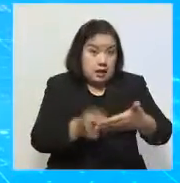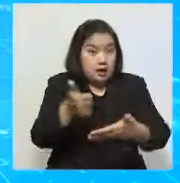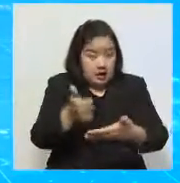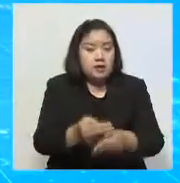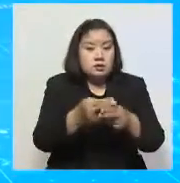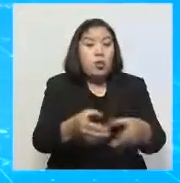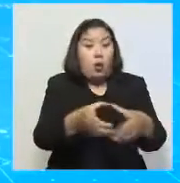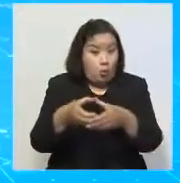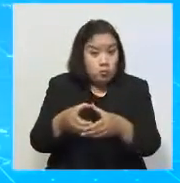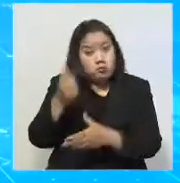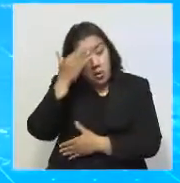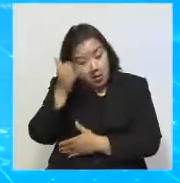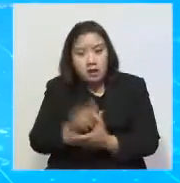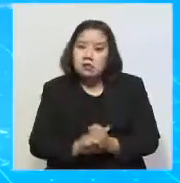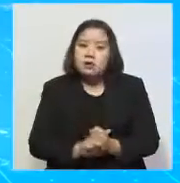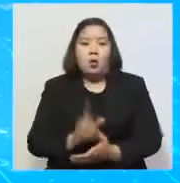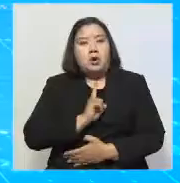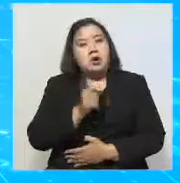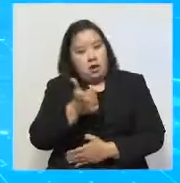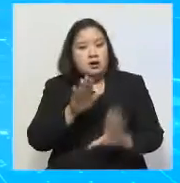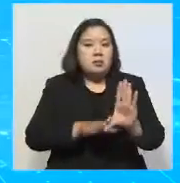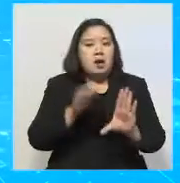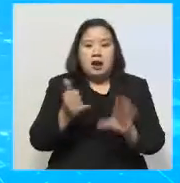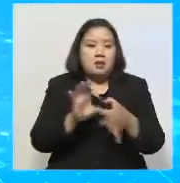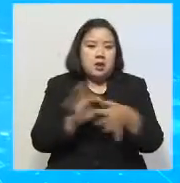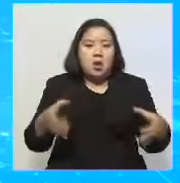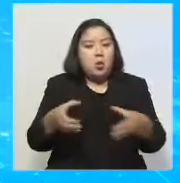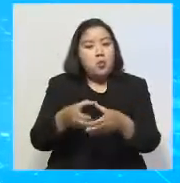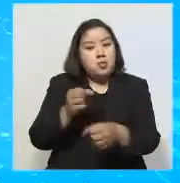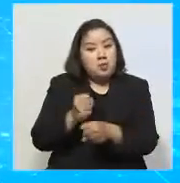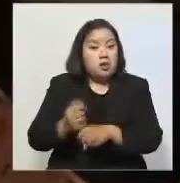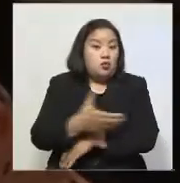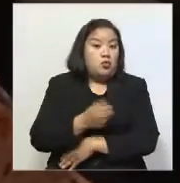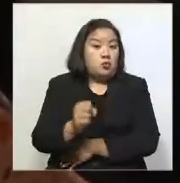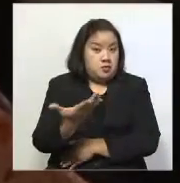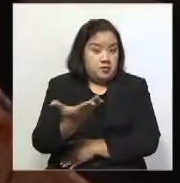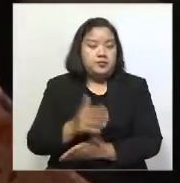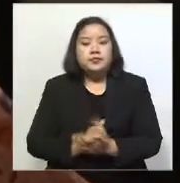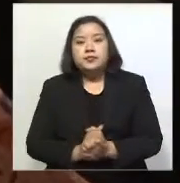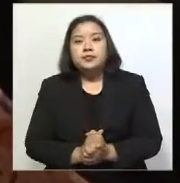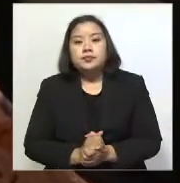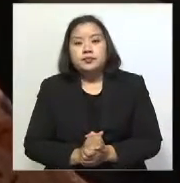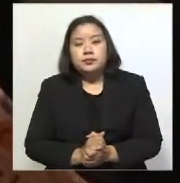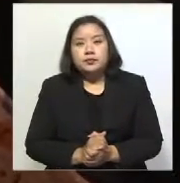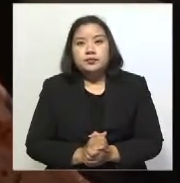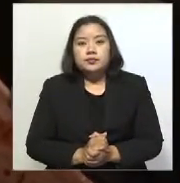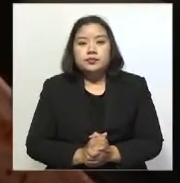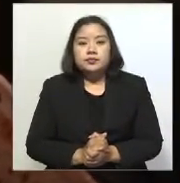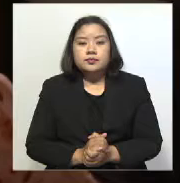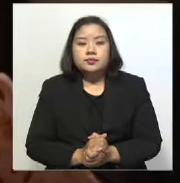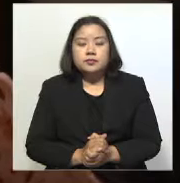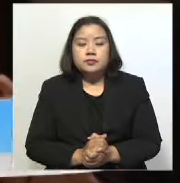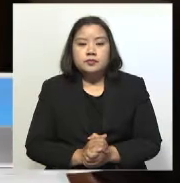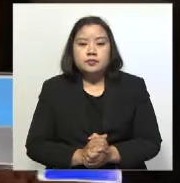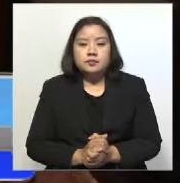ลไม่ได้ทำเป็นพรรคนั่นเองไปฟังเสียงยืนยันชัดเจนในเรื่องนี้กันค่ะ เราคงคิดในใจได้